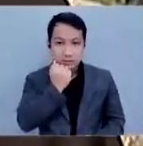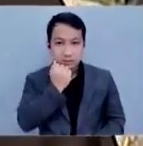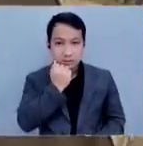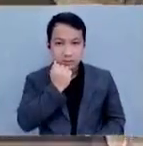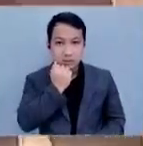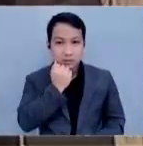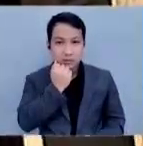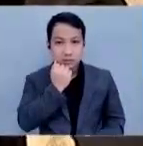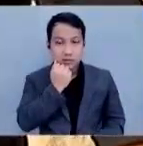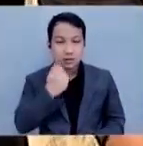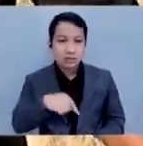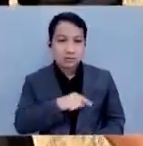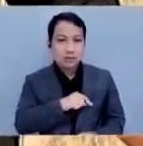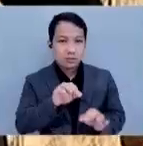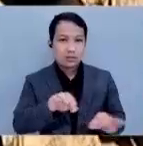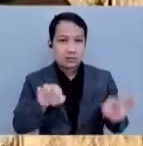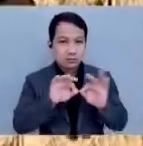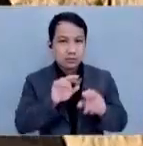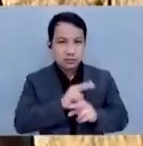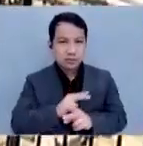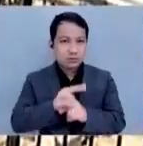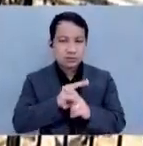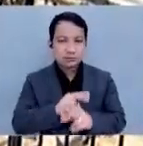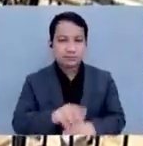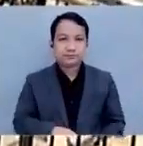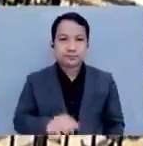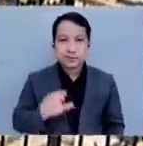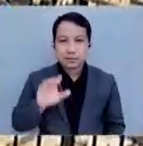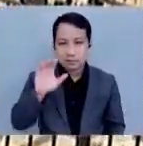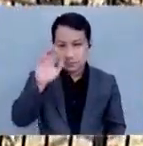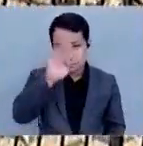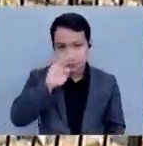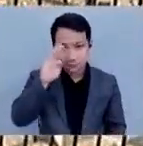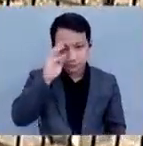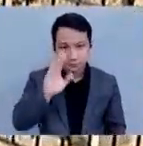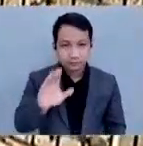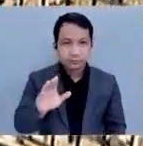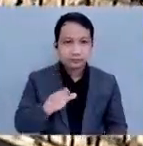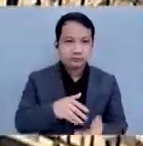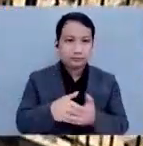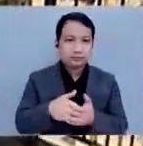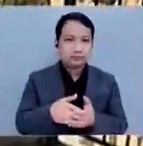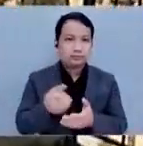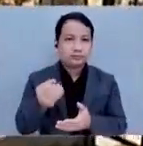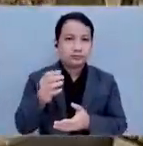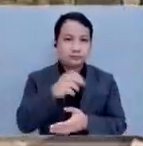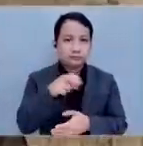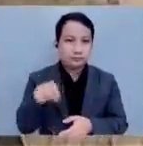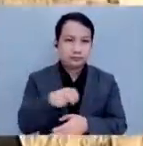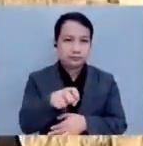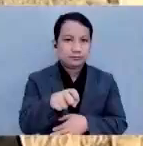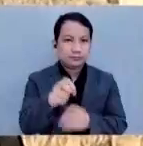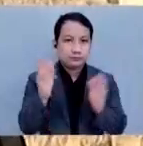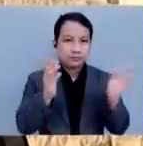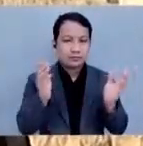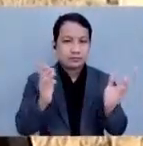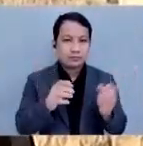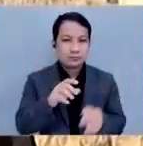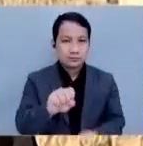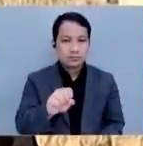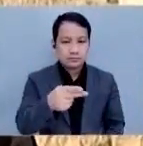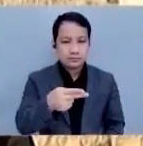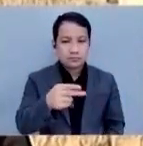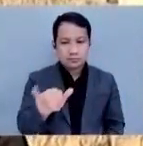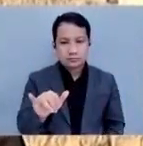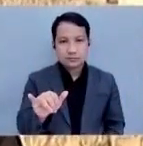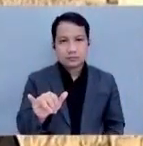din po. Katumbas ng pangamba ng mga turista ang humihinang kita rin ng tourist service ni Shai. Nakatagda sana akong uuwi